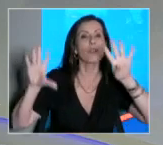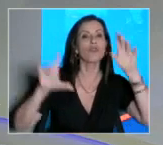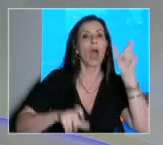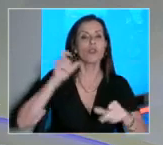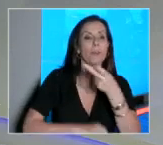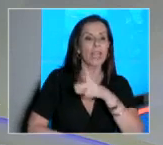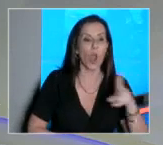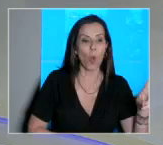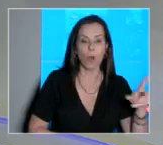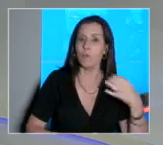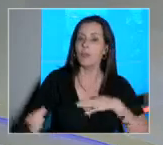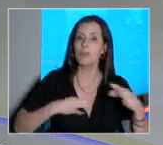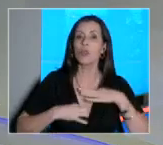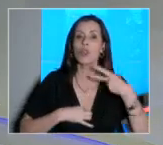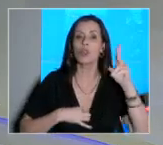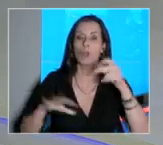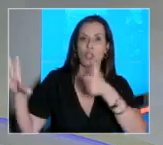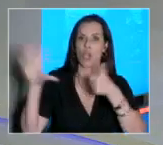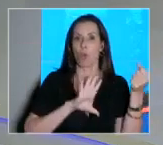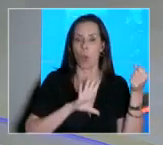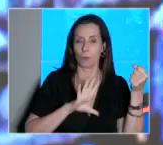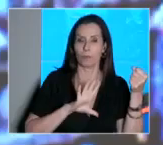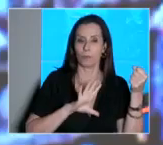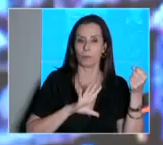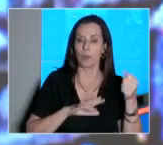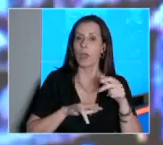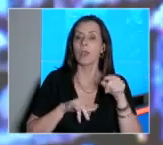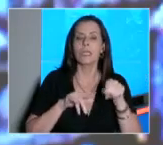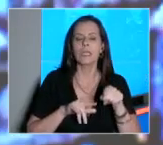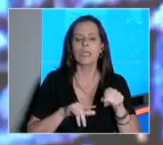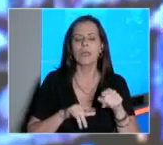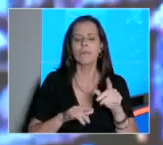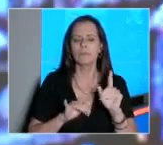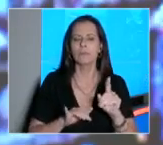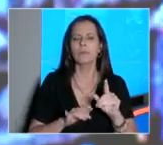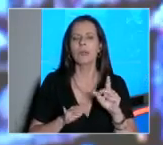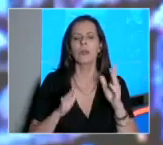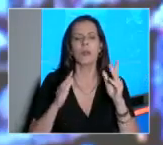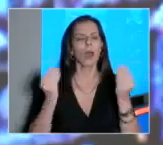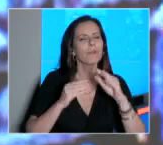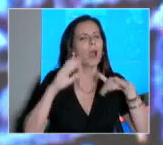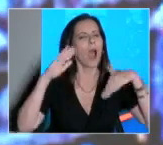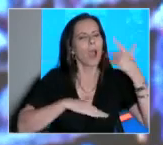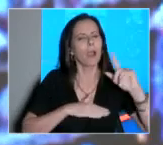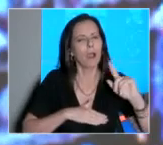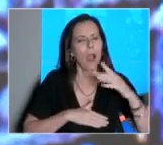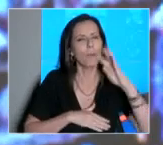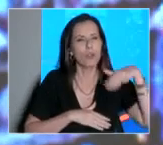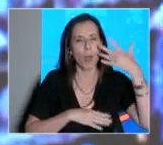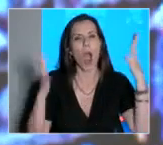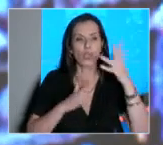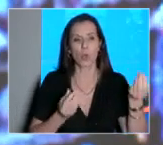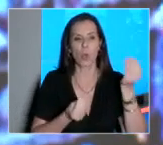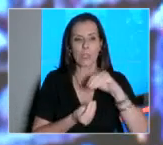39 אנשים ונפצעו יותר מ-600. מצב זה הכין את הקרקע לאסון השני שהתרחש 4 שנים